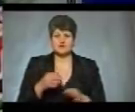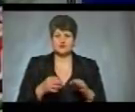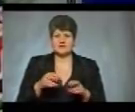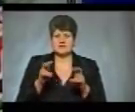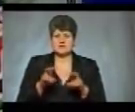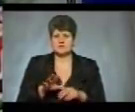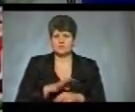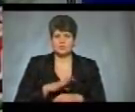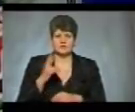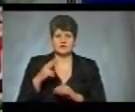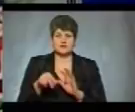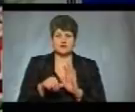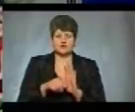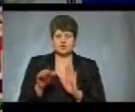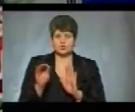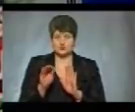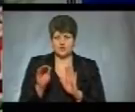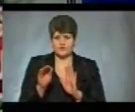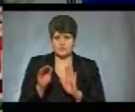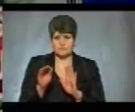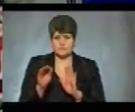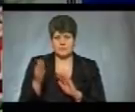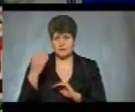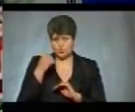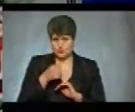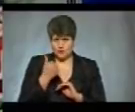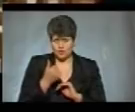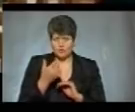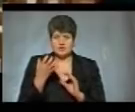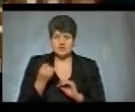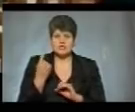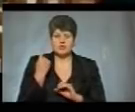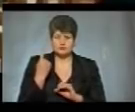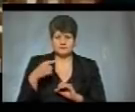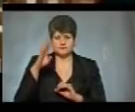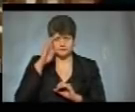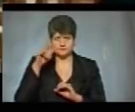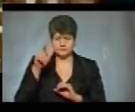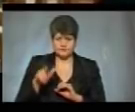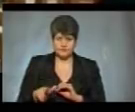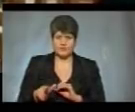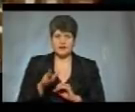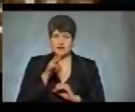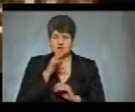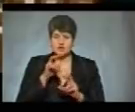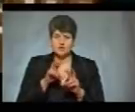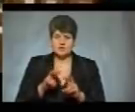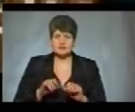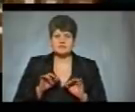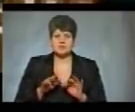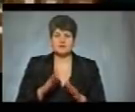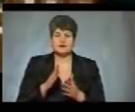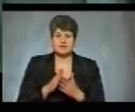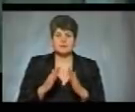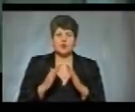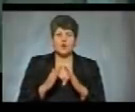справі відбулося 26 жовтня минулого року. Ще один підозрюваний Володимир Білашевич на час розслідування справи перебуває